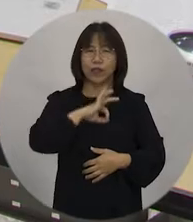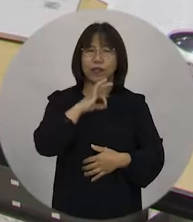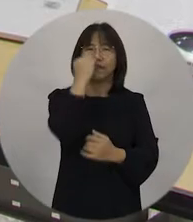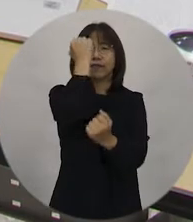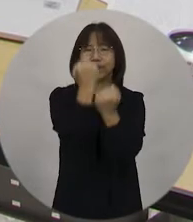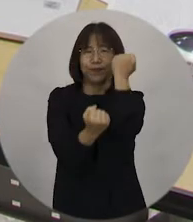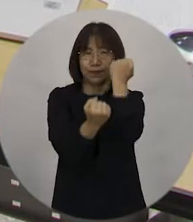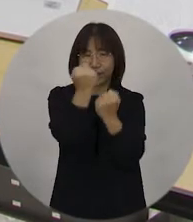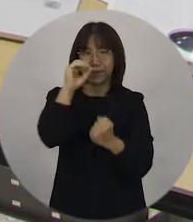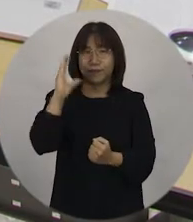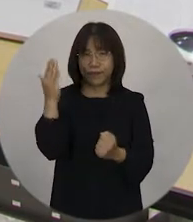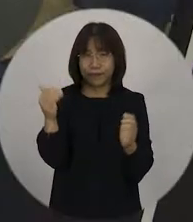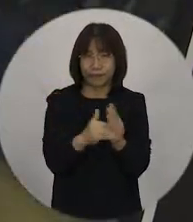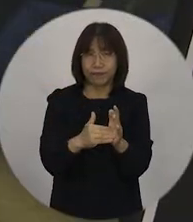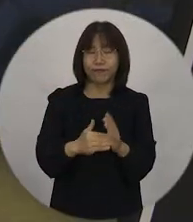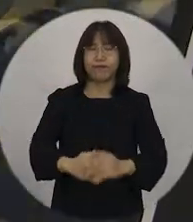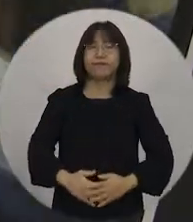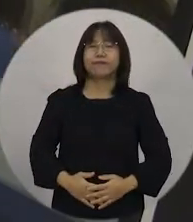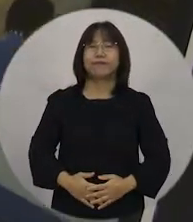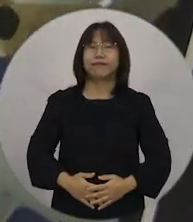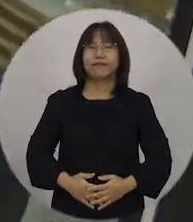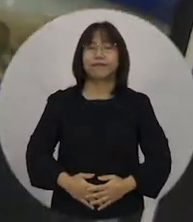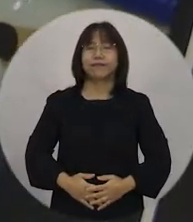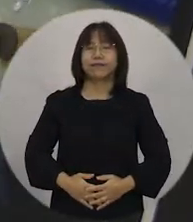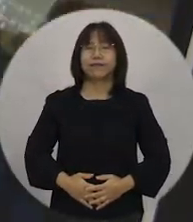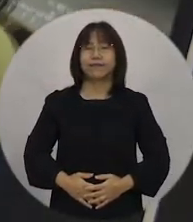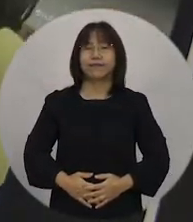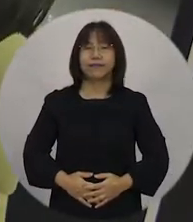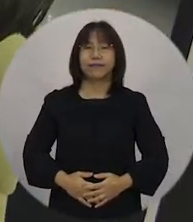프로그램으로 꾸며져 더 알찬 워크숍이 됐습니다.